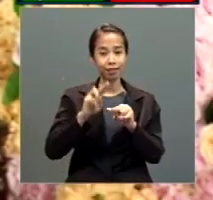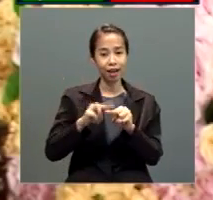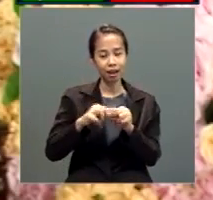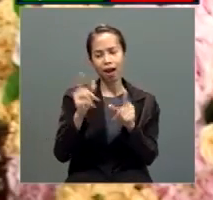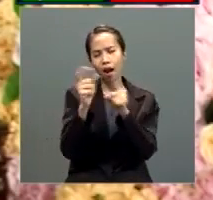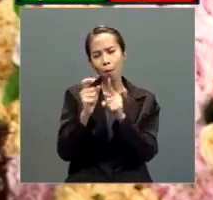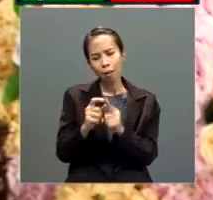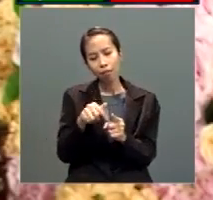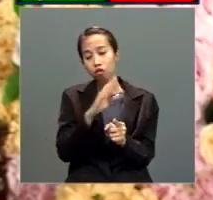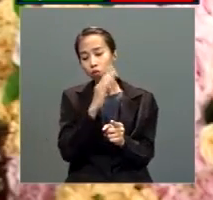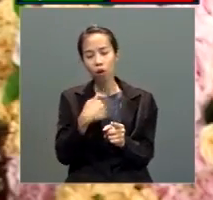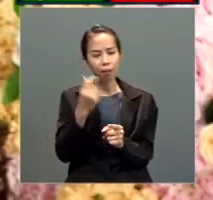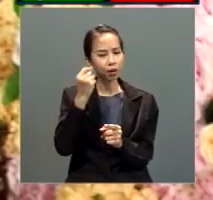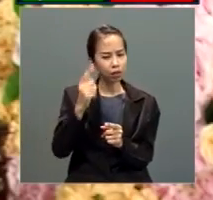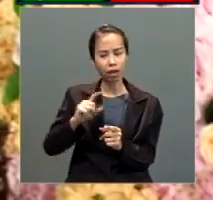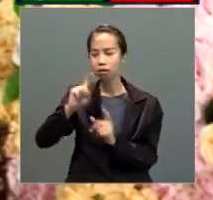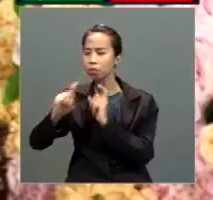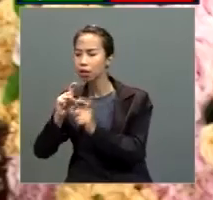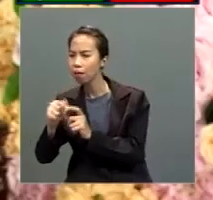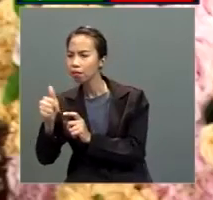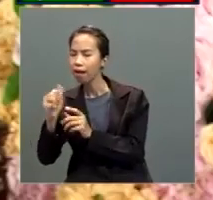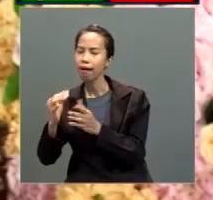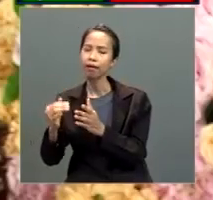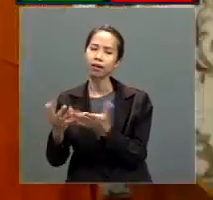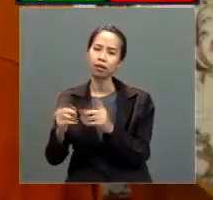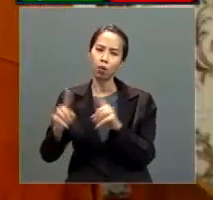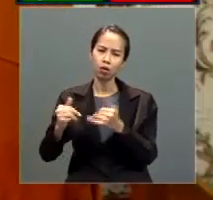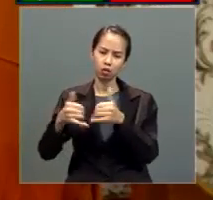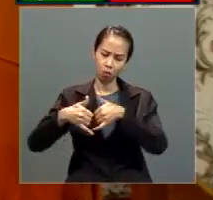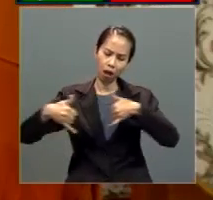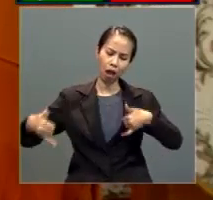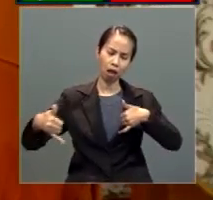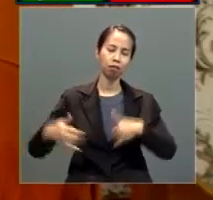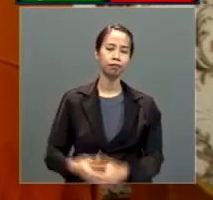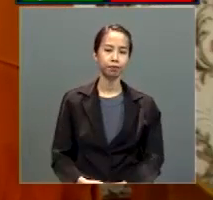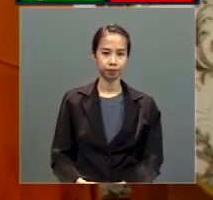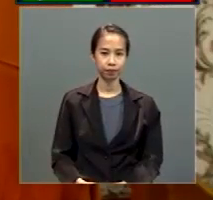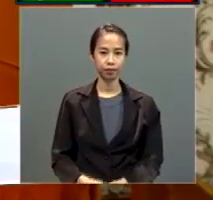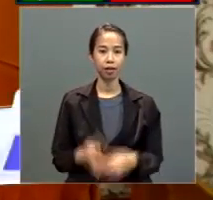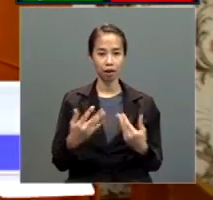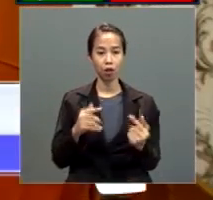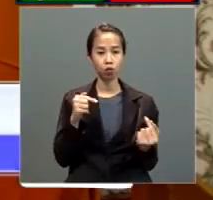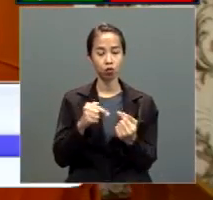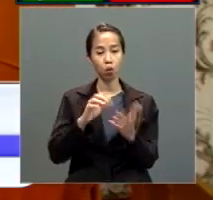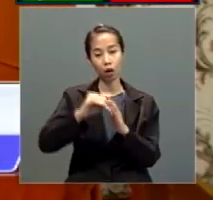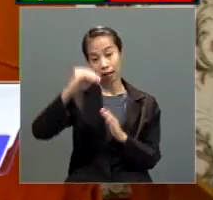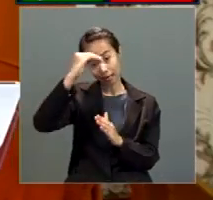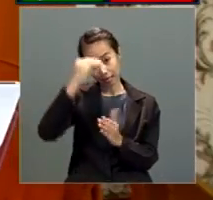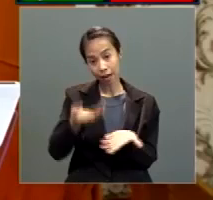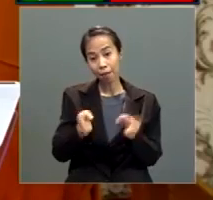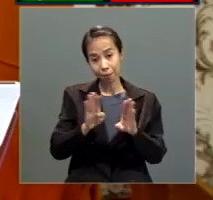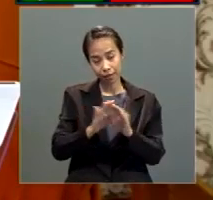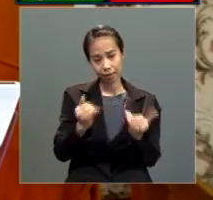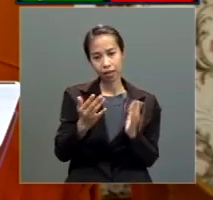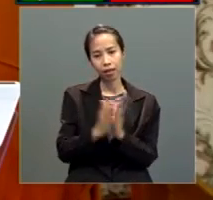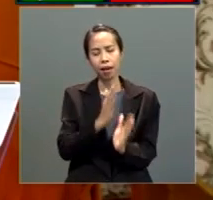อะไรไม่เข้าใจก็ถามก็ได้แต่ตอนนี้ก็ต้องนั่งห่างกันครับ ในช่วงฤดูปิดภาคเทอมก็มีภิกษุอยู่จำนวนหนึ่งก็ประม